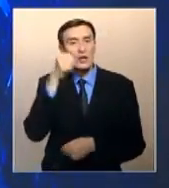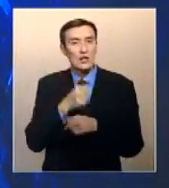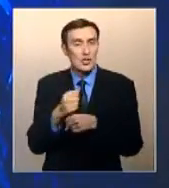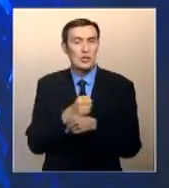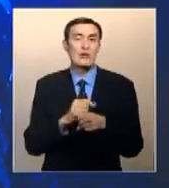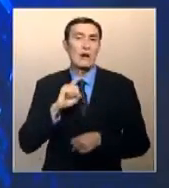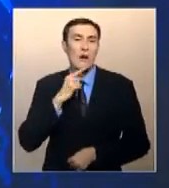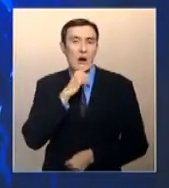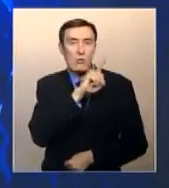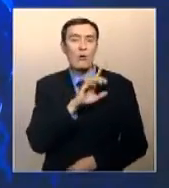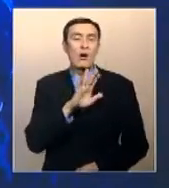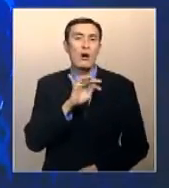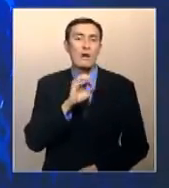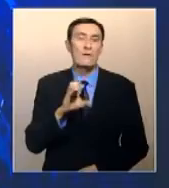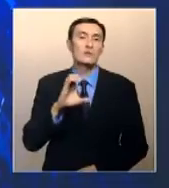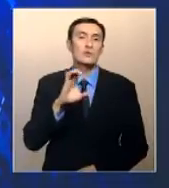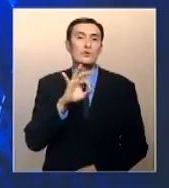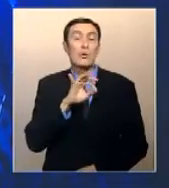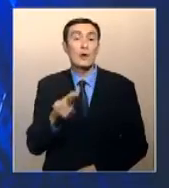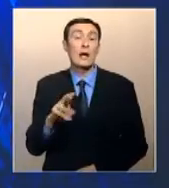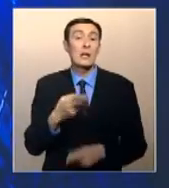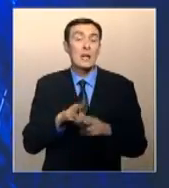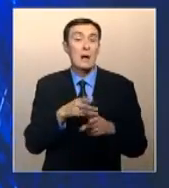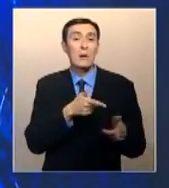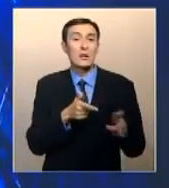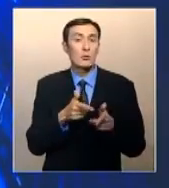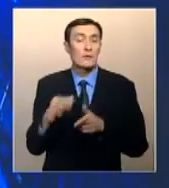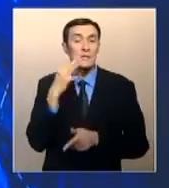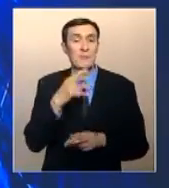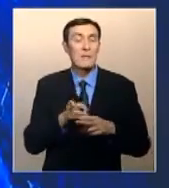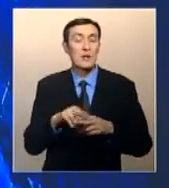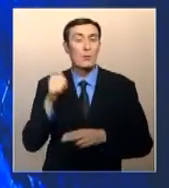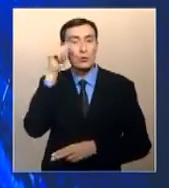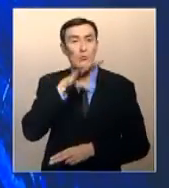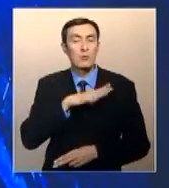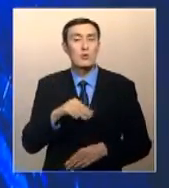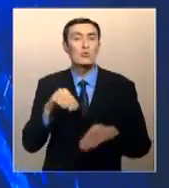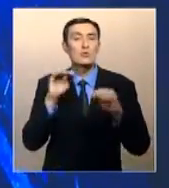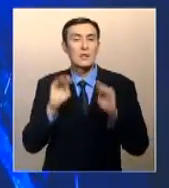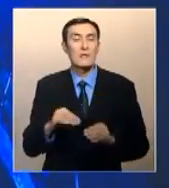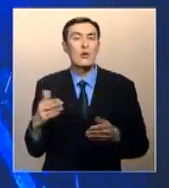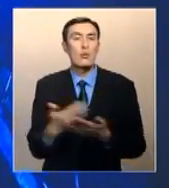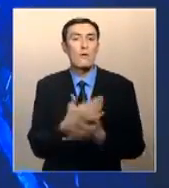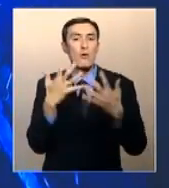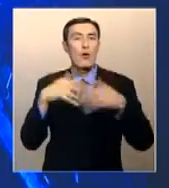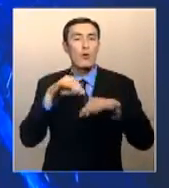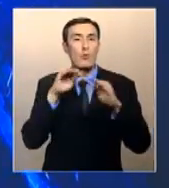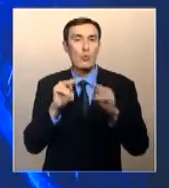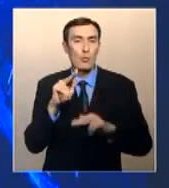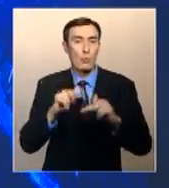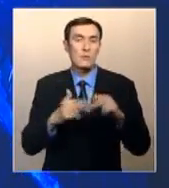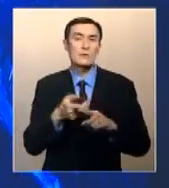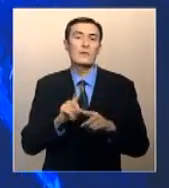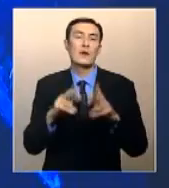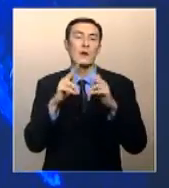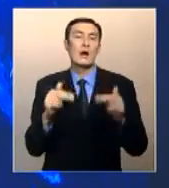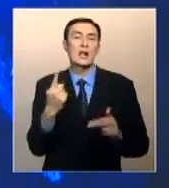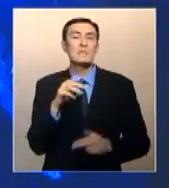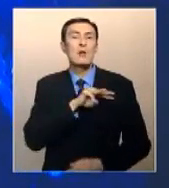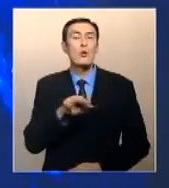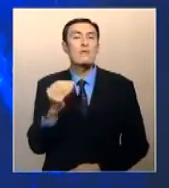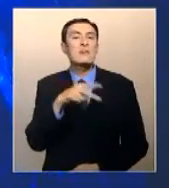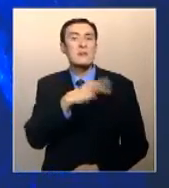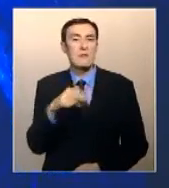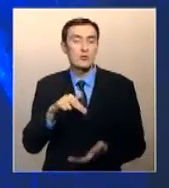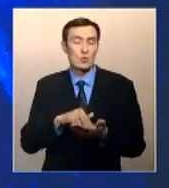гречиху, гороха, овса и сои. Для подготовки семян в этом году там установили новый комплекс за 1 000 000 евро. Но он того